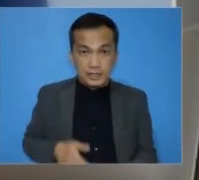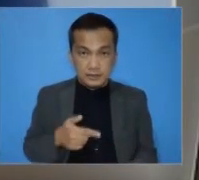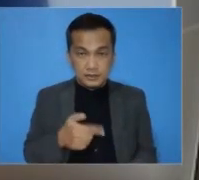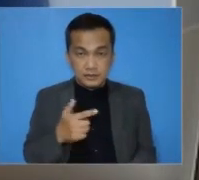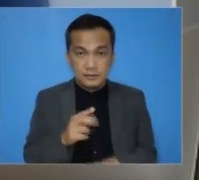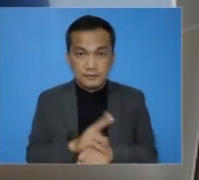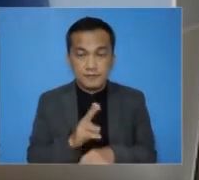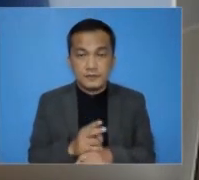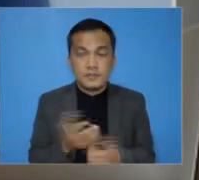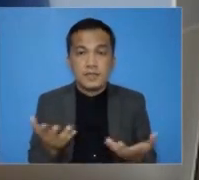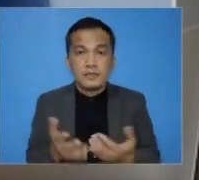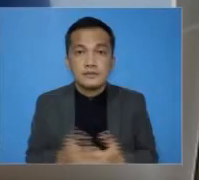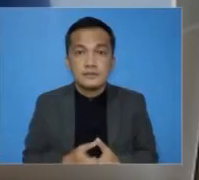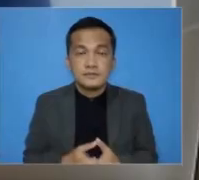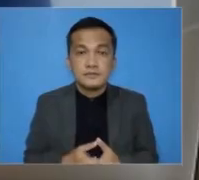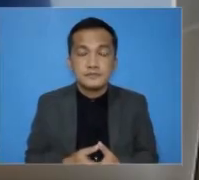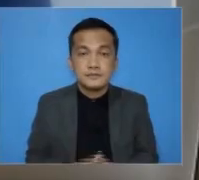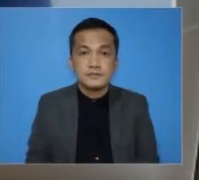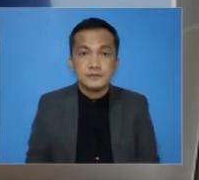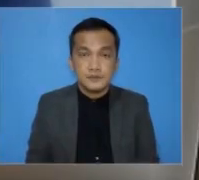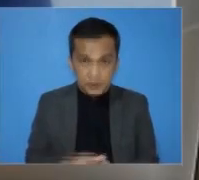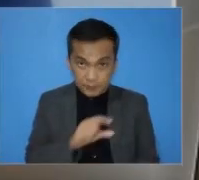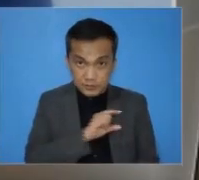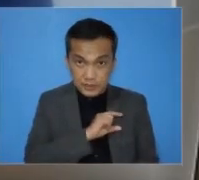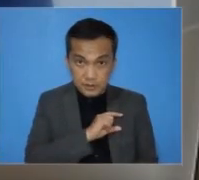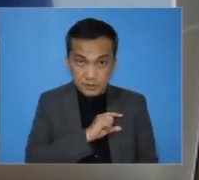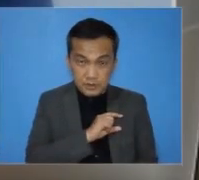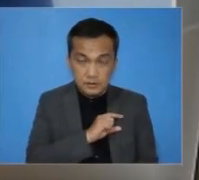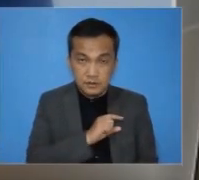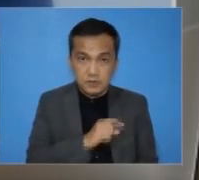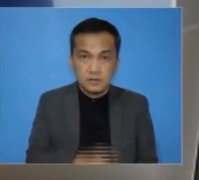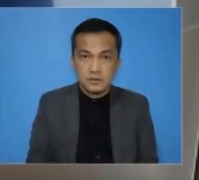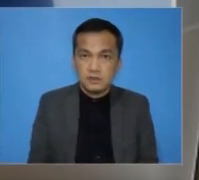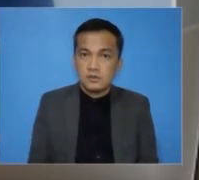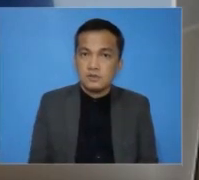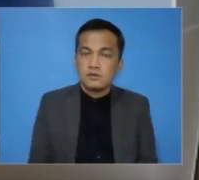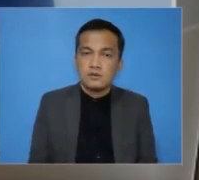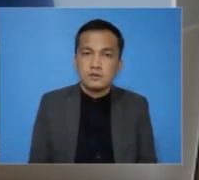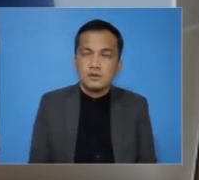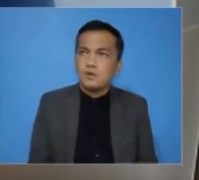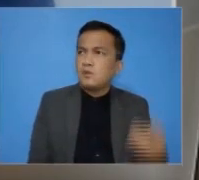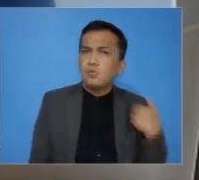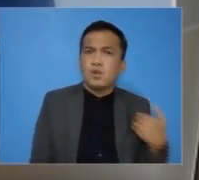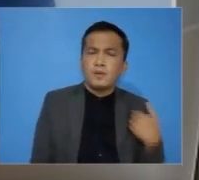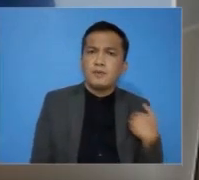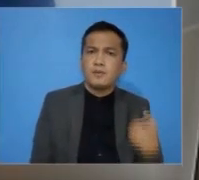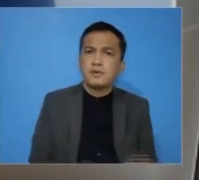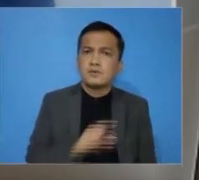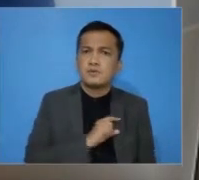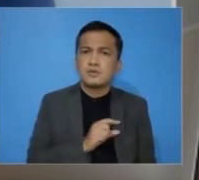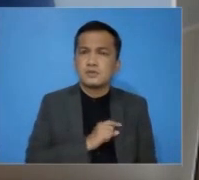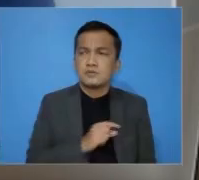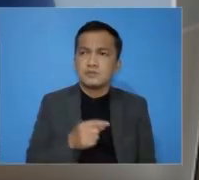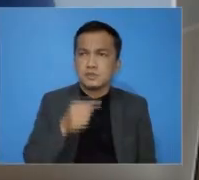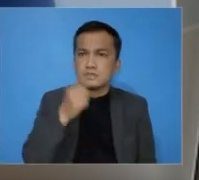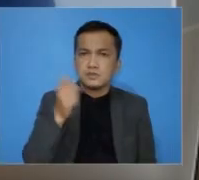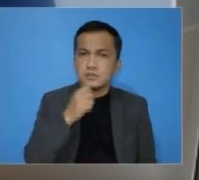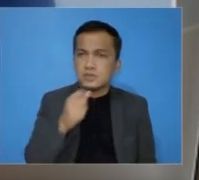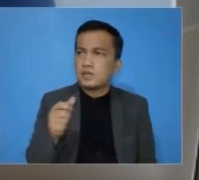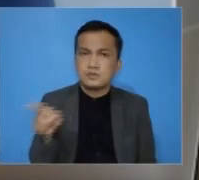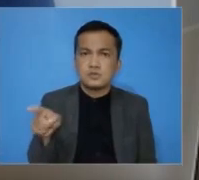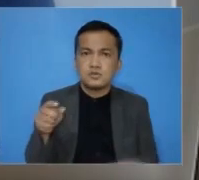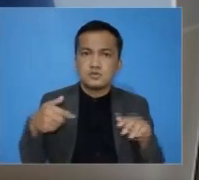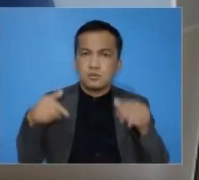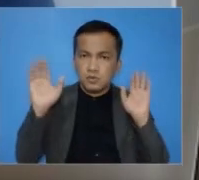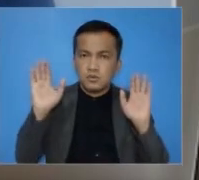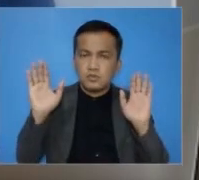na po? Nasa pulis na, I would assume. Hindi po. Wala po sa pulis kasi hindi naman tumuko yung